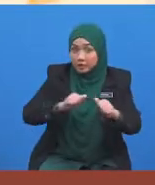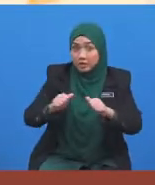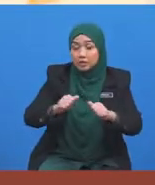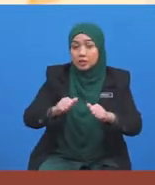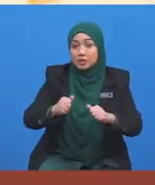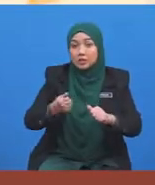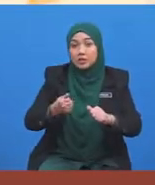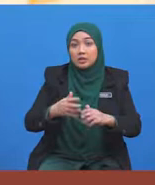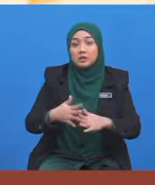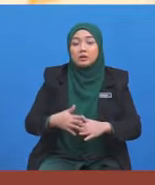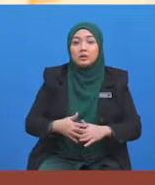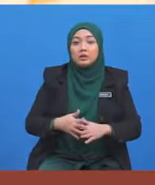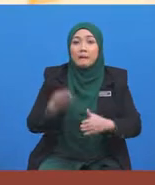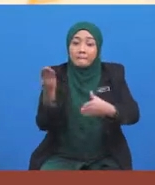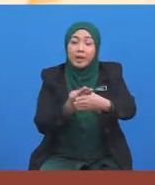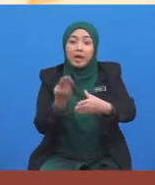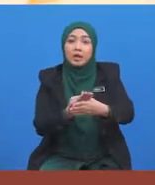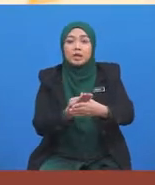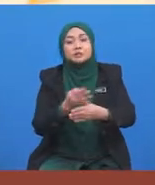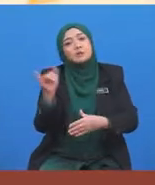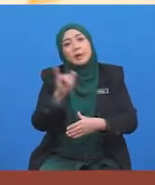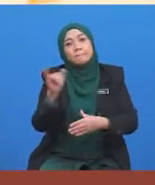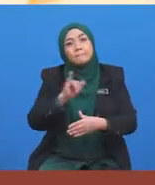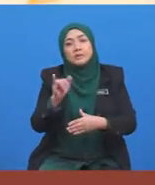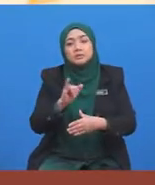aktiviti perkhidmatan perbankan.